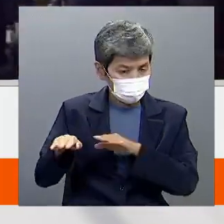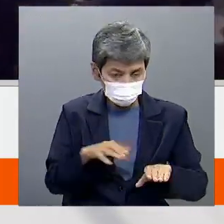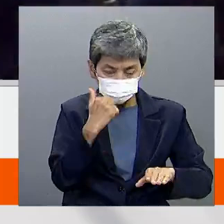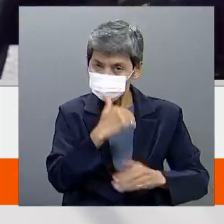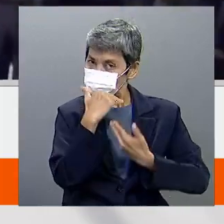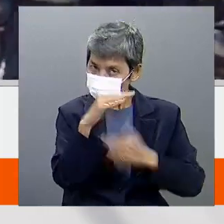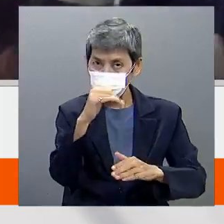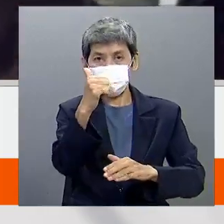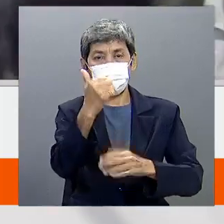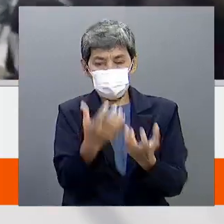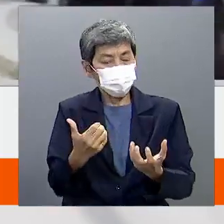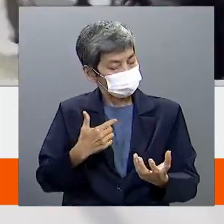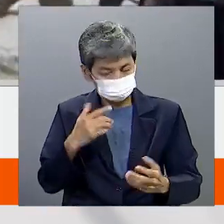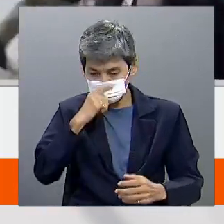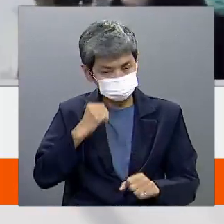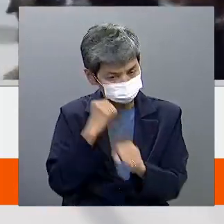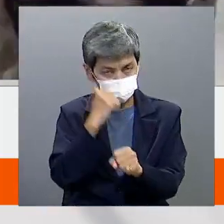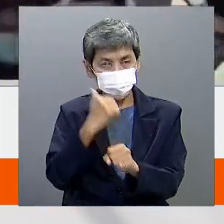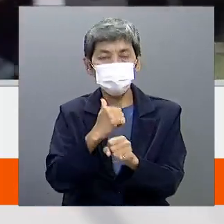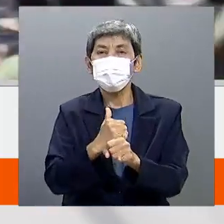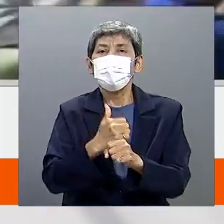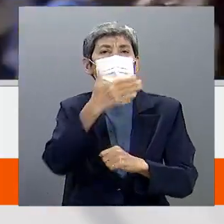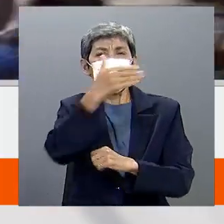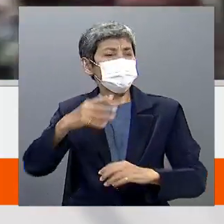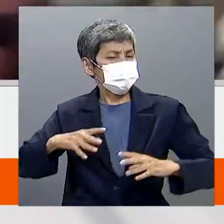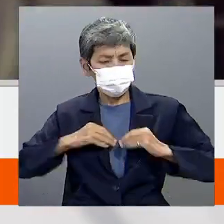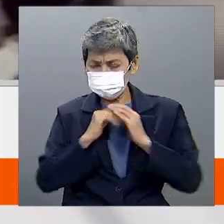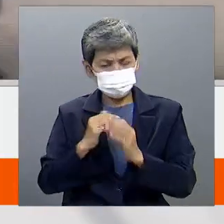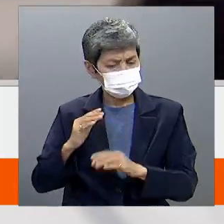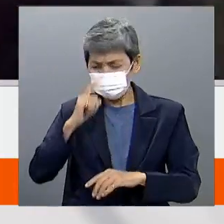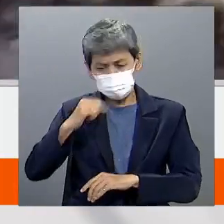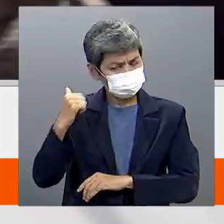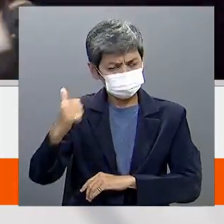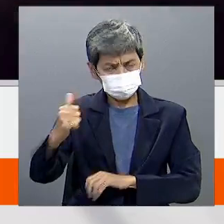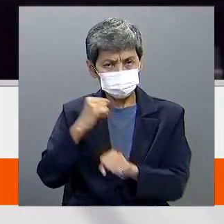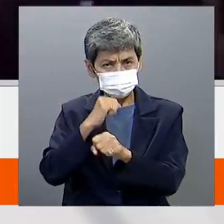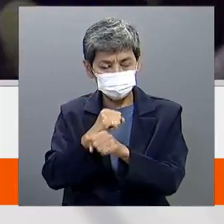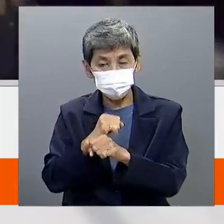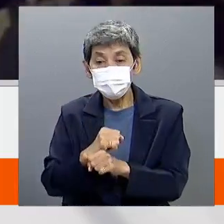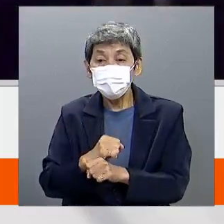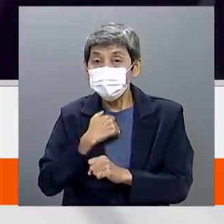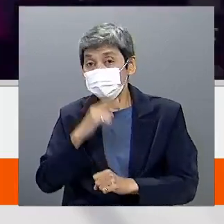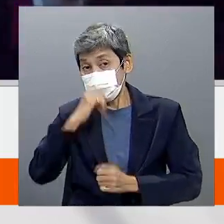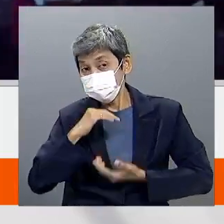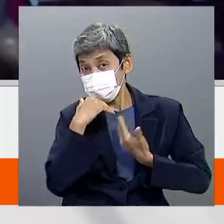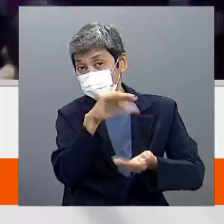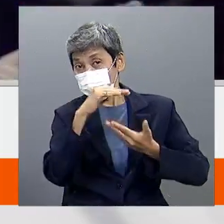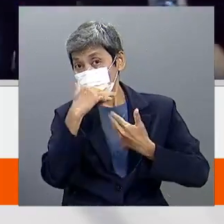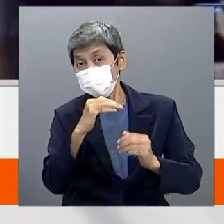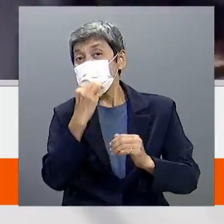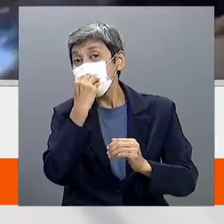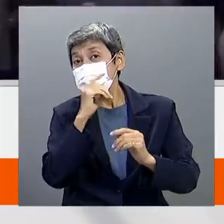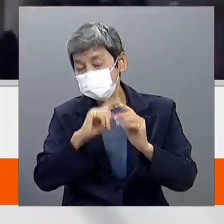ผลิตอาหารแล้วก็ได้รับการยอมรับดีอยู่ในตลาดจีนอยู่แล้วดังนั้นผู้ประกอบการที่เข้าตลาดจีนอยู่แล้วเนี่ยผมคิดว่าจะได้รับโอกา